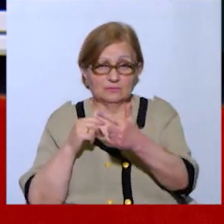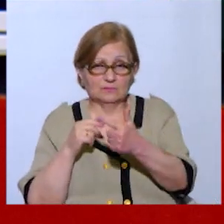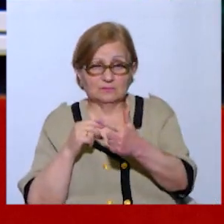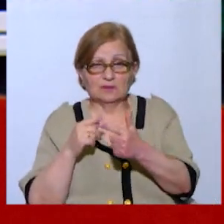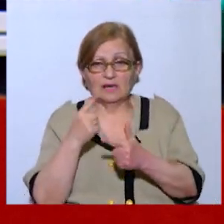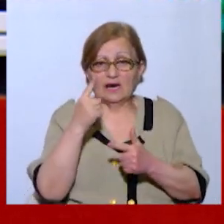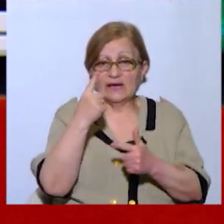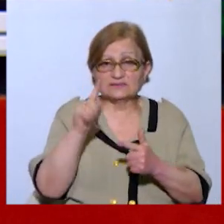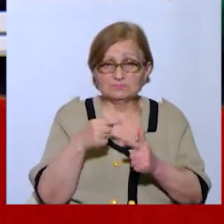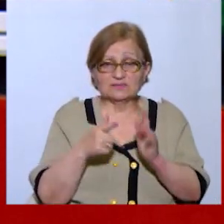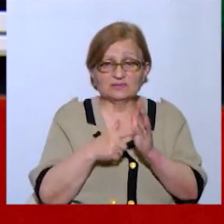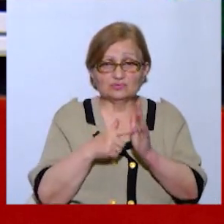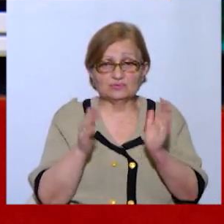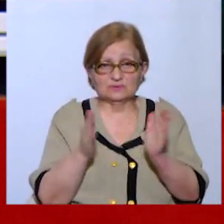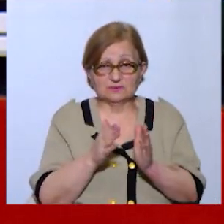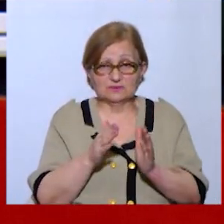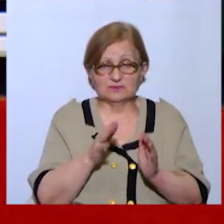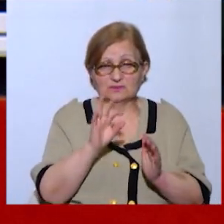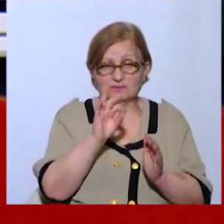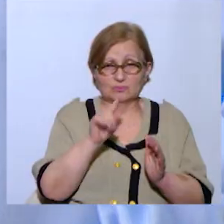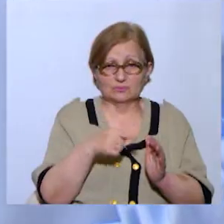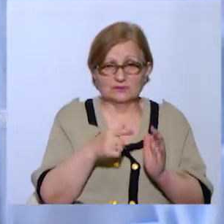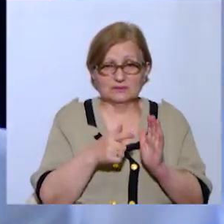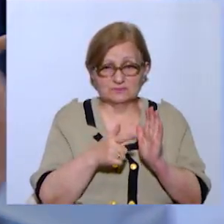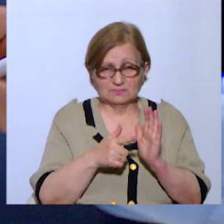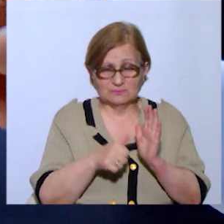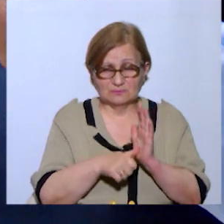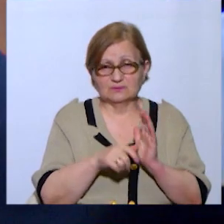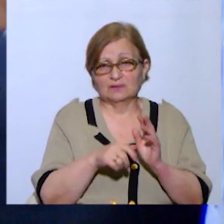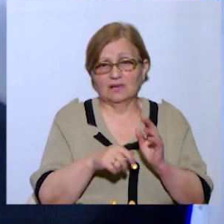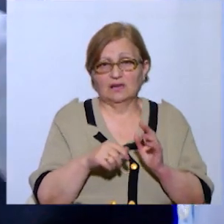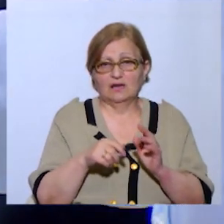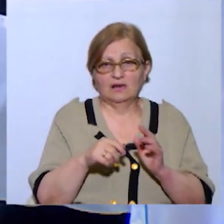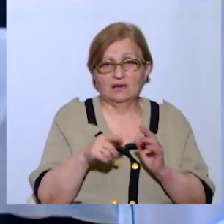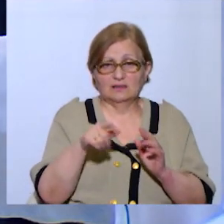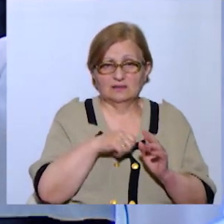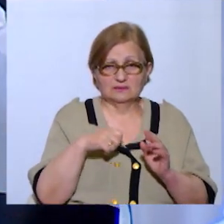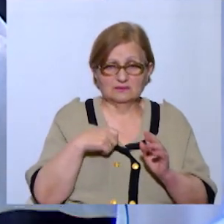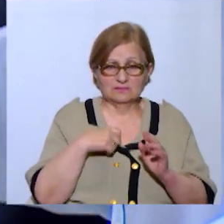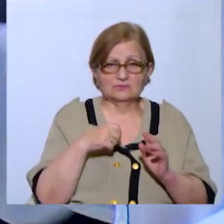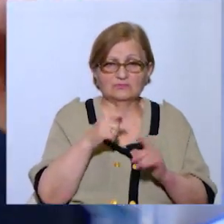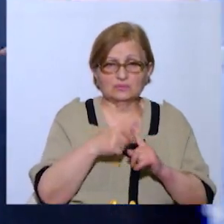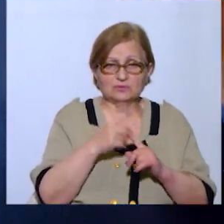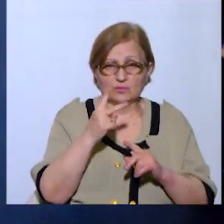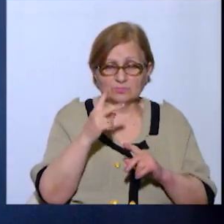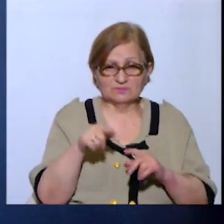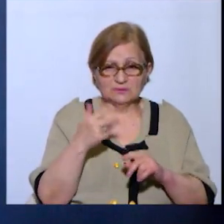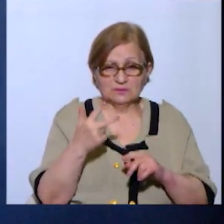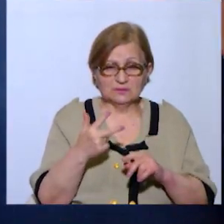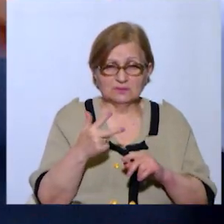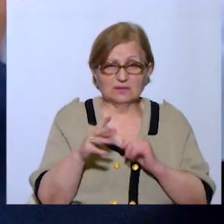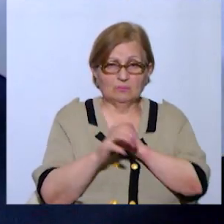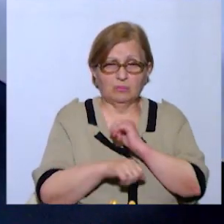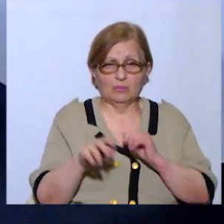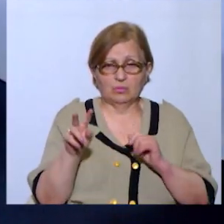ამაზე 1.7-ით ნაკლები 0.6 მიათედი და 0.6 მიათედი თვითონ x-ი 2.3 და ბოლო